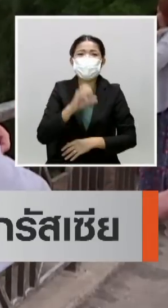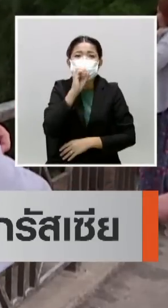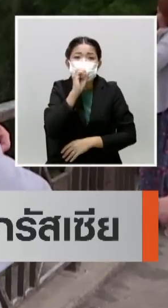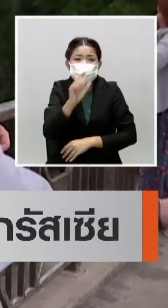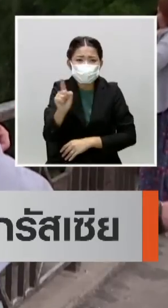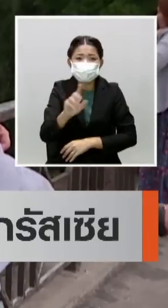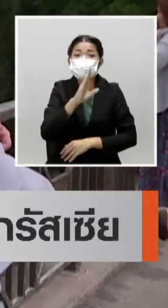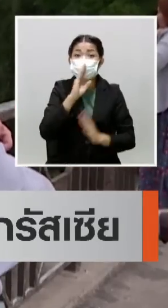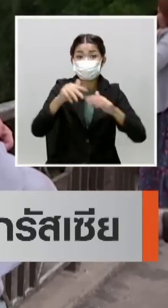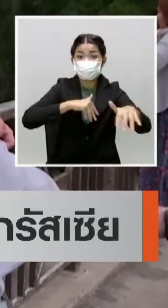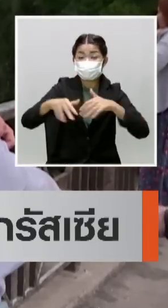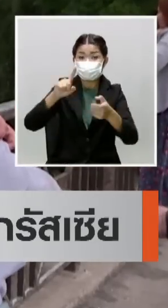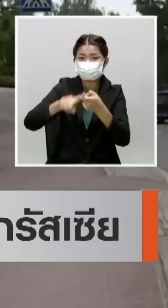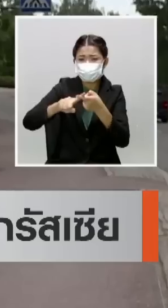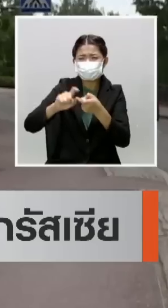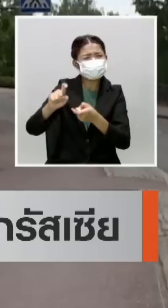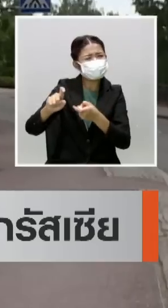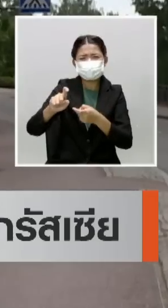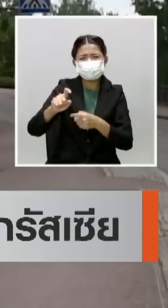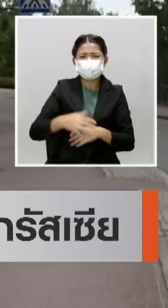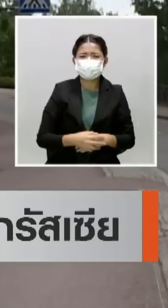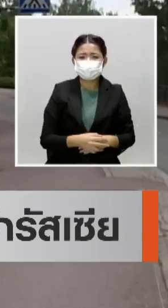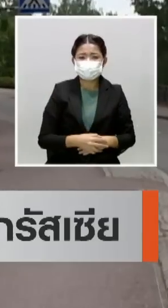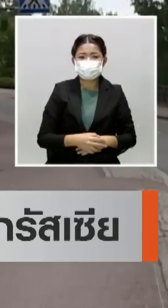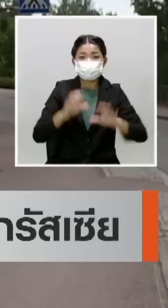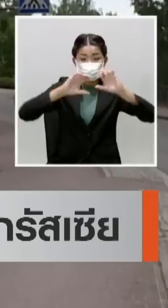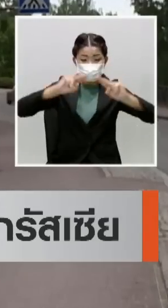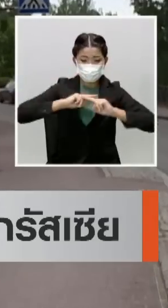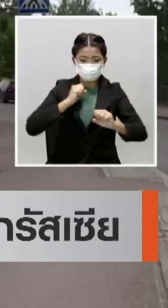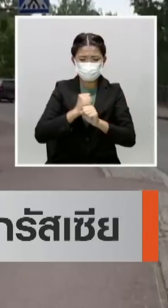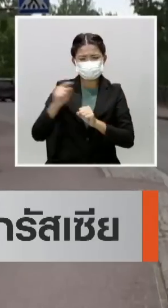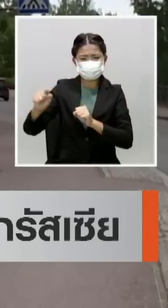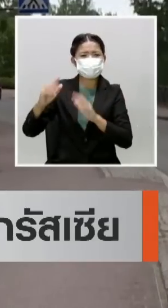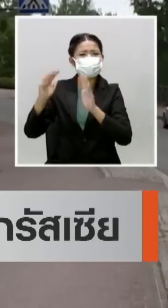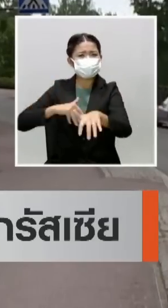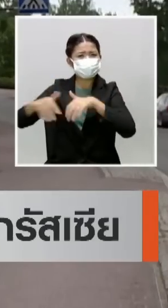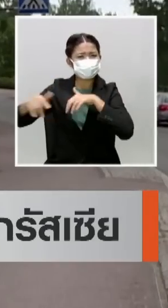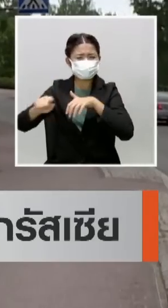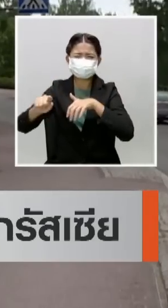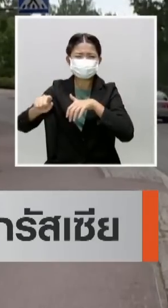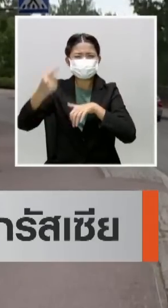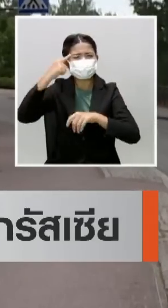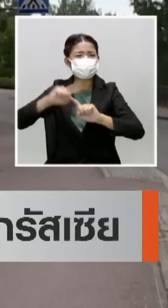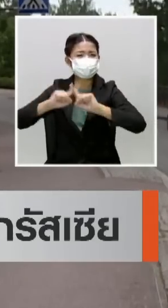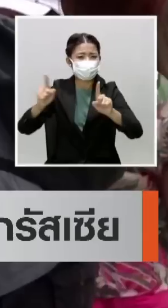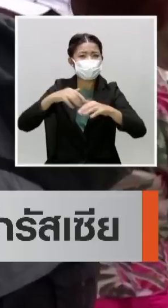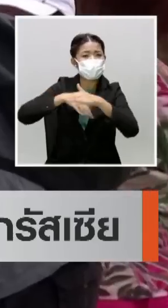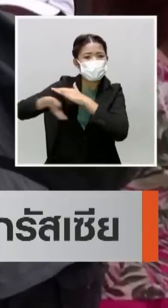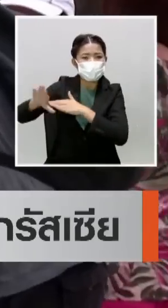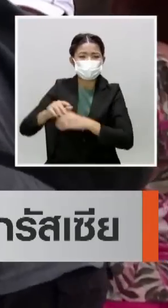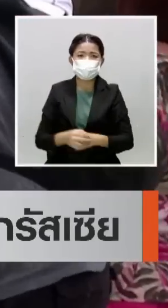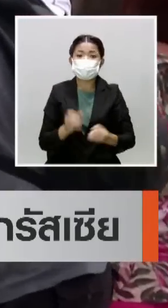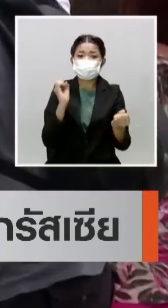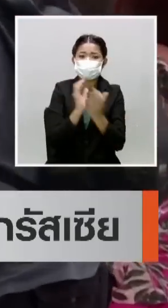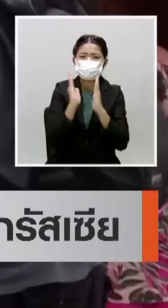าหากชาวรัสเซียไม่เห็นด้วยกับสิ่งที่รัฐบาลของตนเองกระทำก็จำเป็นต้องหนีออกจากนอกประเทศไม่ควรทำให้ชีวิตของค